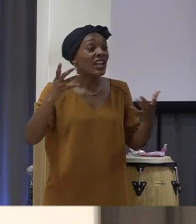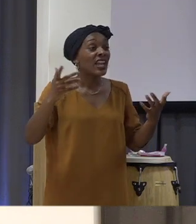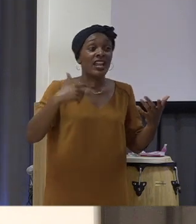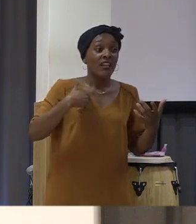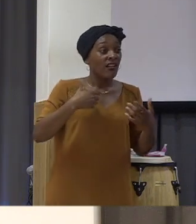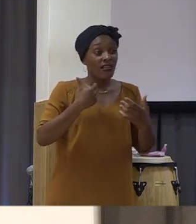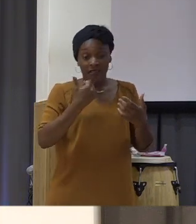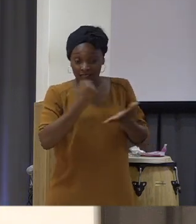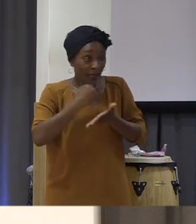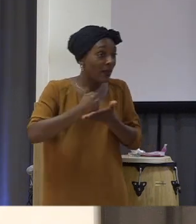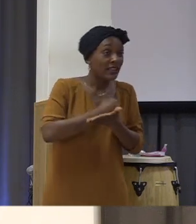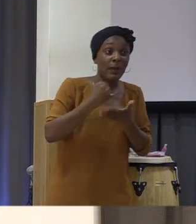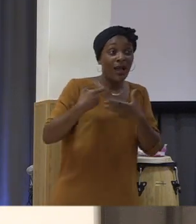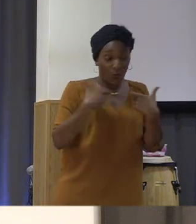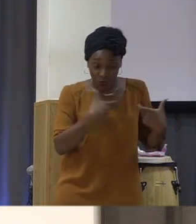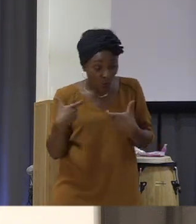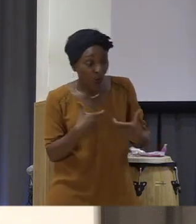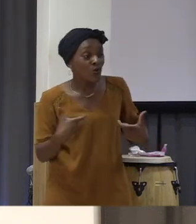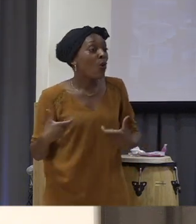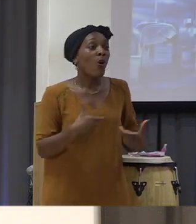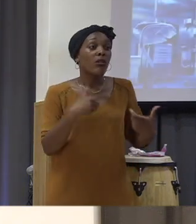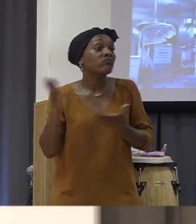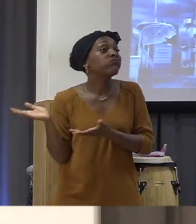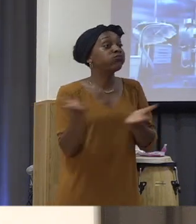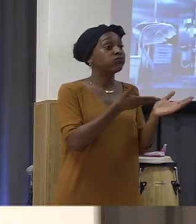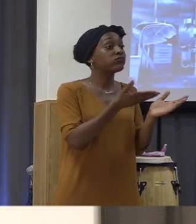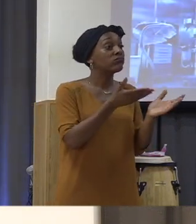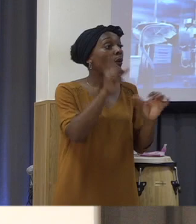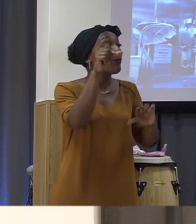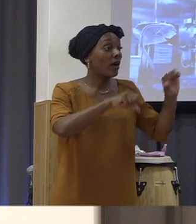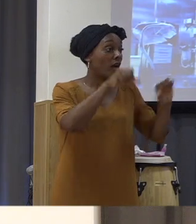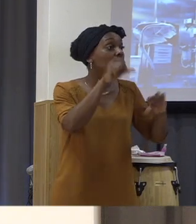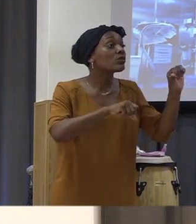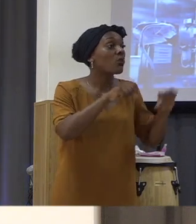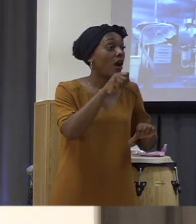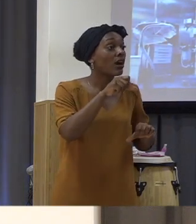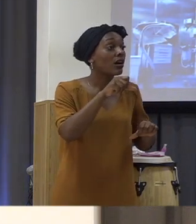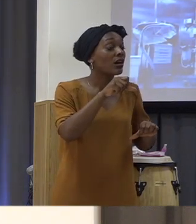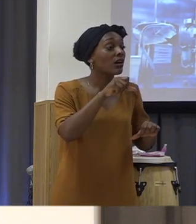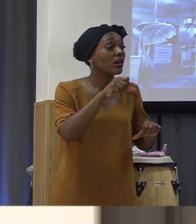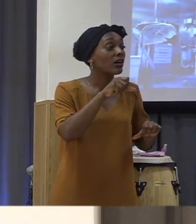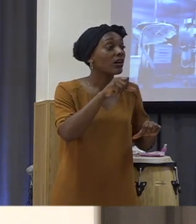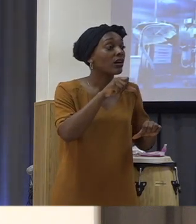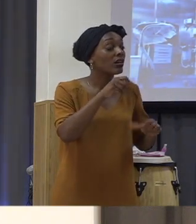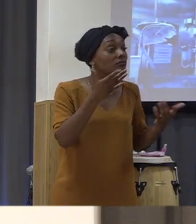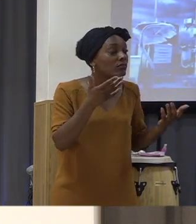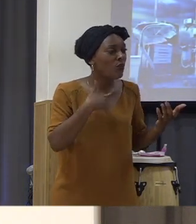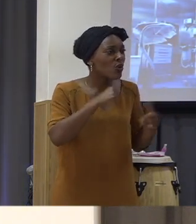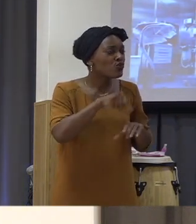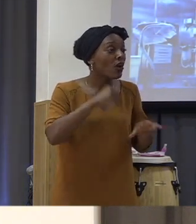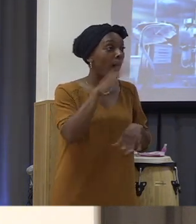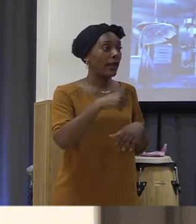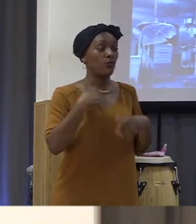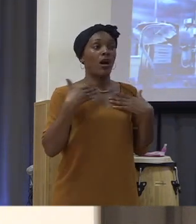les examens, on m'a emmené au bloc opératoire. Donc 1 heure après, voilà, je me retrouvais dans un